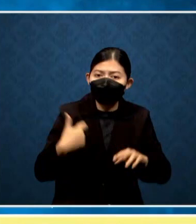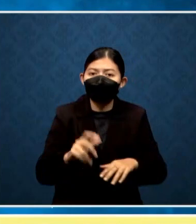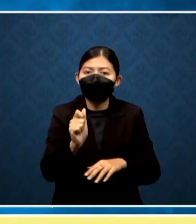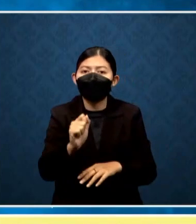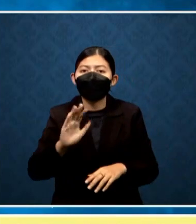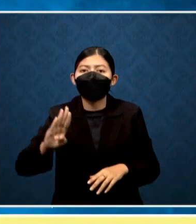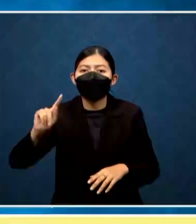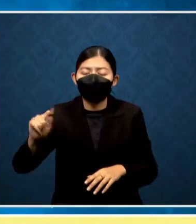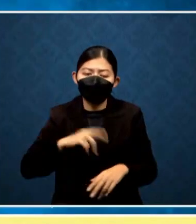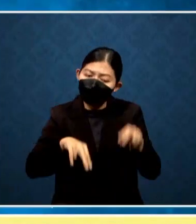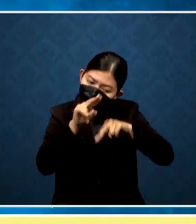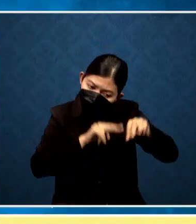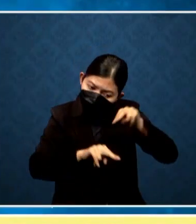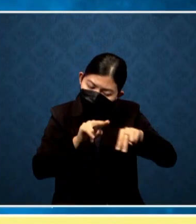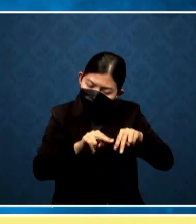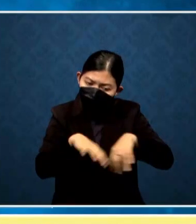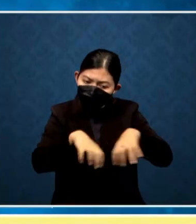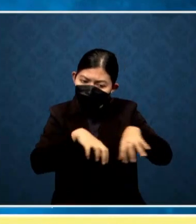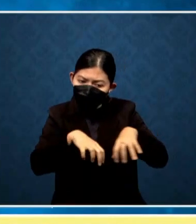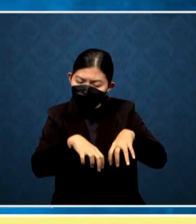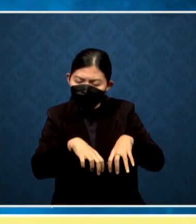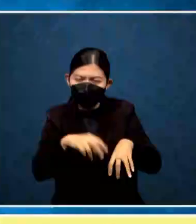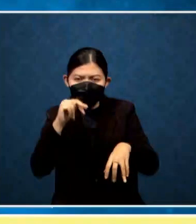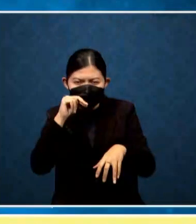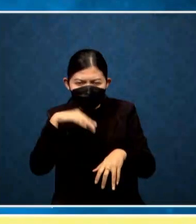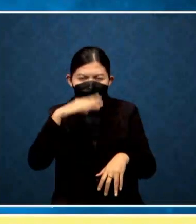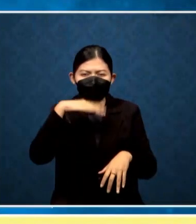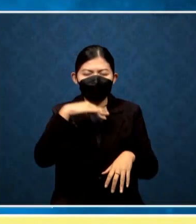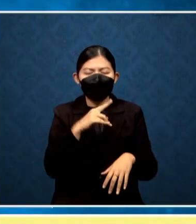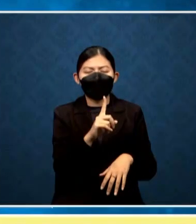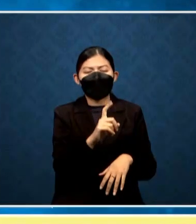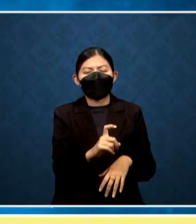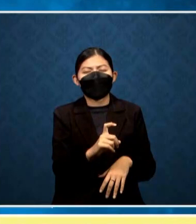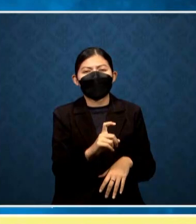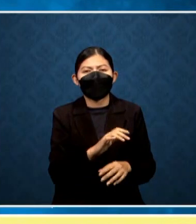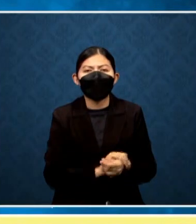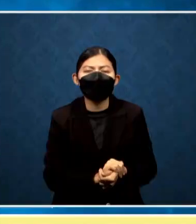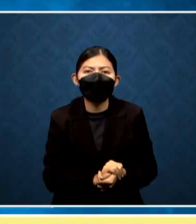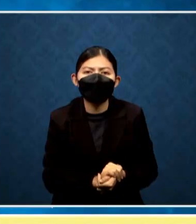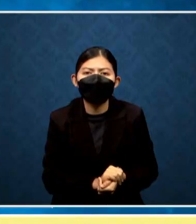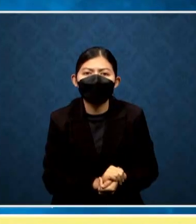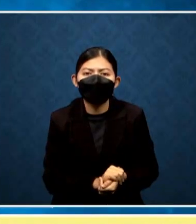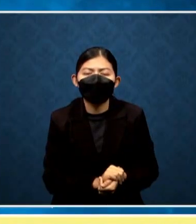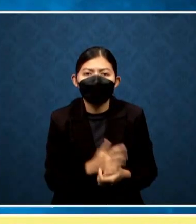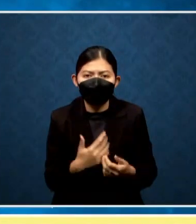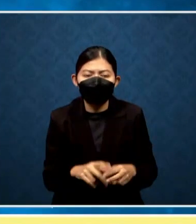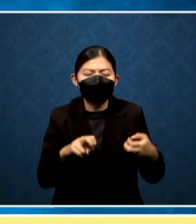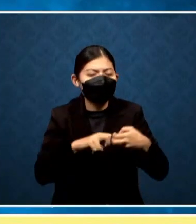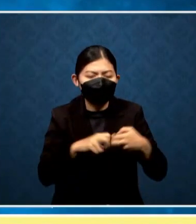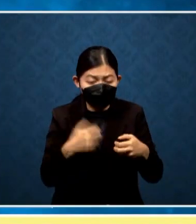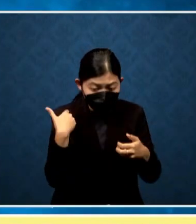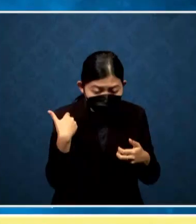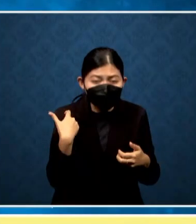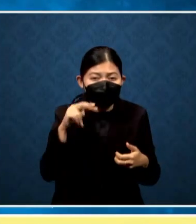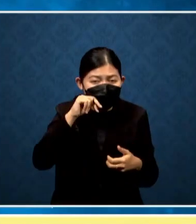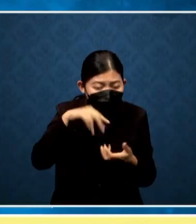รณสูทถิตรวจสบการจัดการน้ำเสีย ตรวจสอบการจัดกน้เสียว่ามีปัญหาน้ำเสียในพื้ทหรอไม่